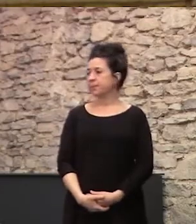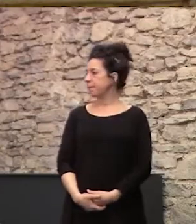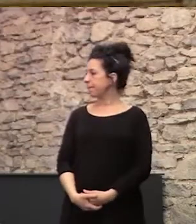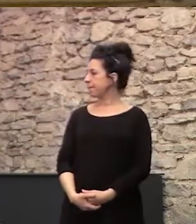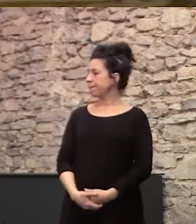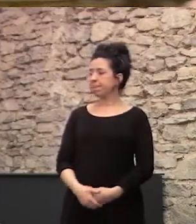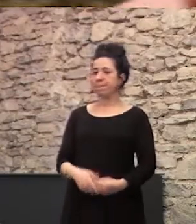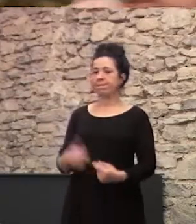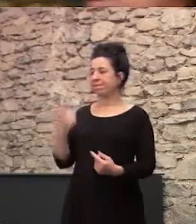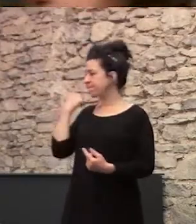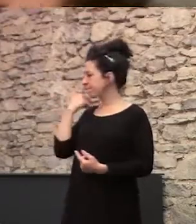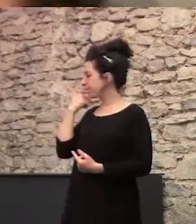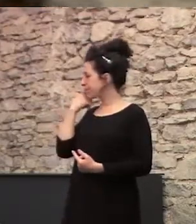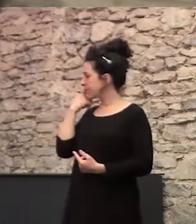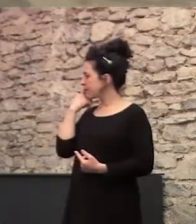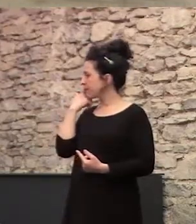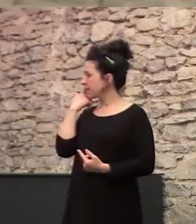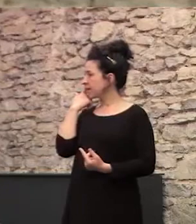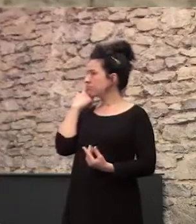Literaturan